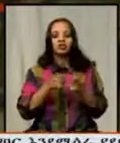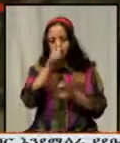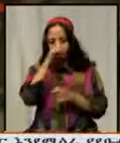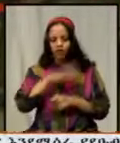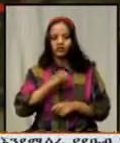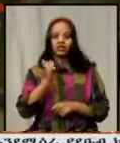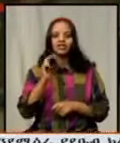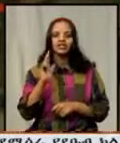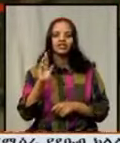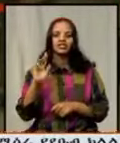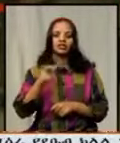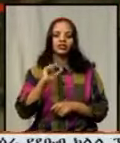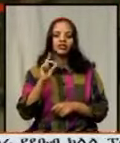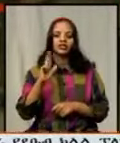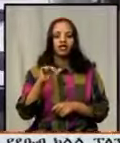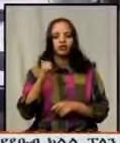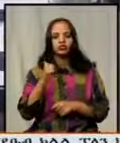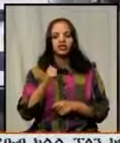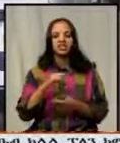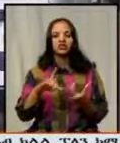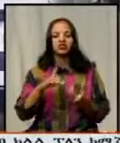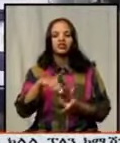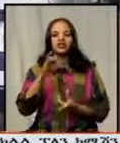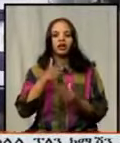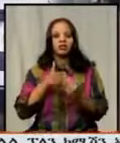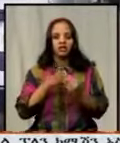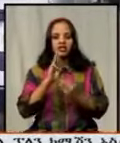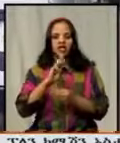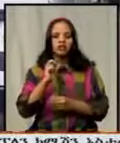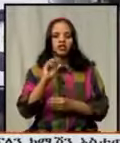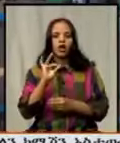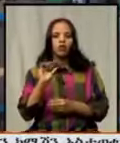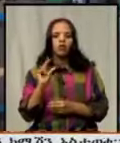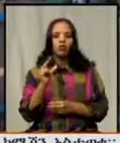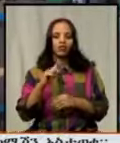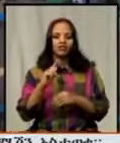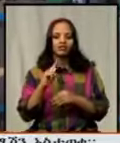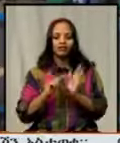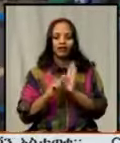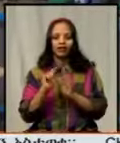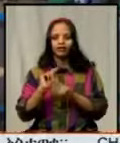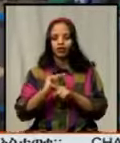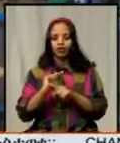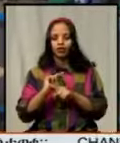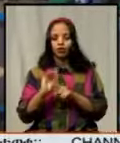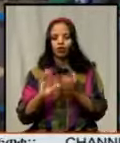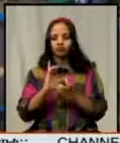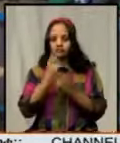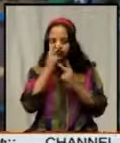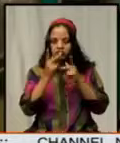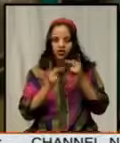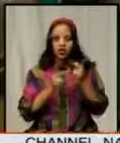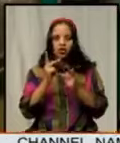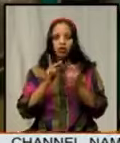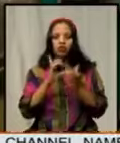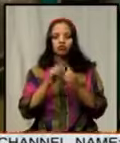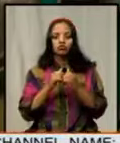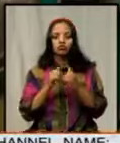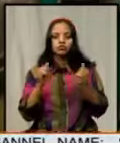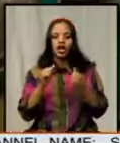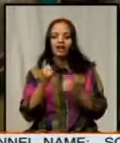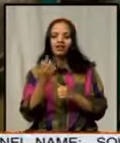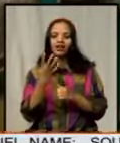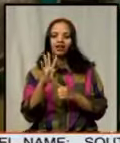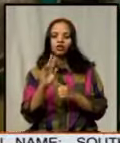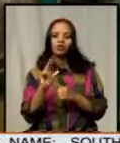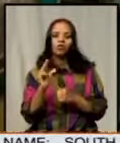እርስቱ ይርዳና ሌሎችም የክልሉ ከፍተኛ አመራሮች የሳውላ ፖሊቴክኒክ ኮሌጅንም ጎብኝተዋል። ኮሌጁ በክልሉ ከሚገኙ 14